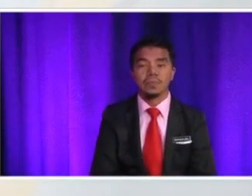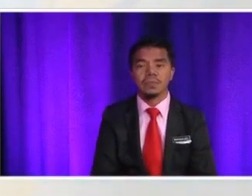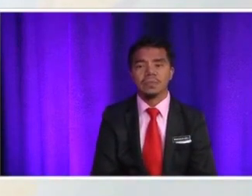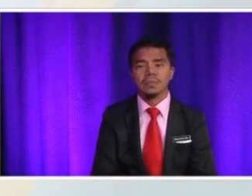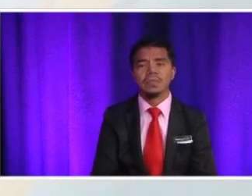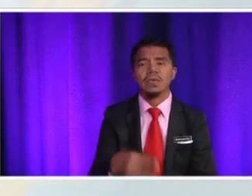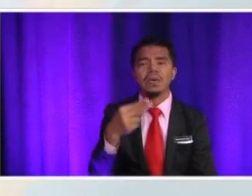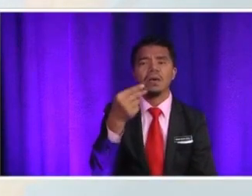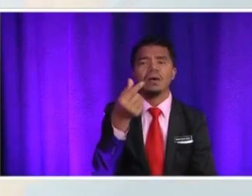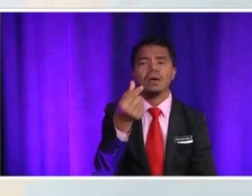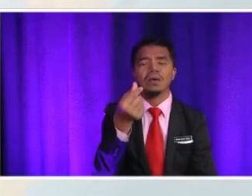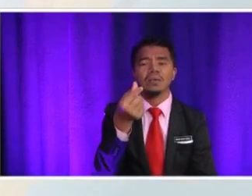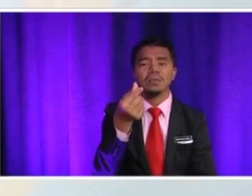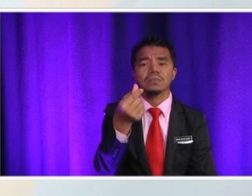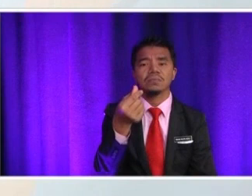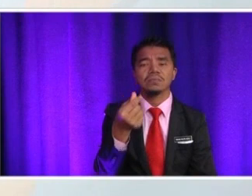Harga dia mahal.